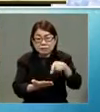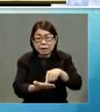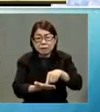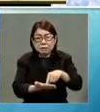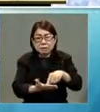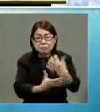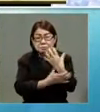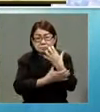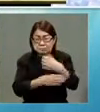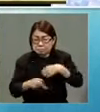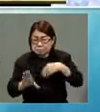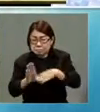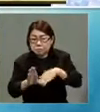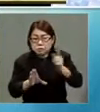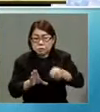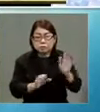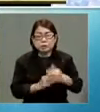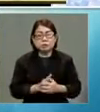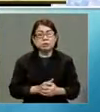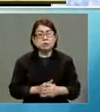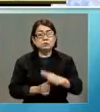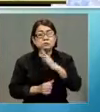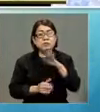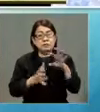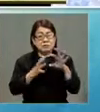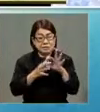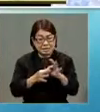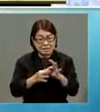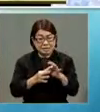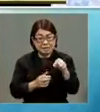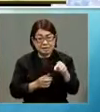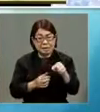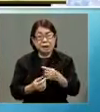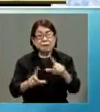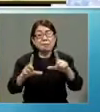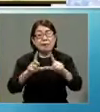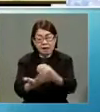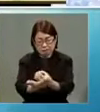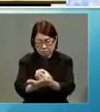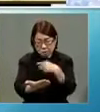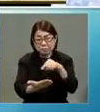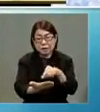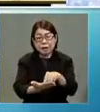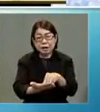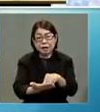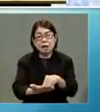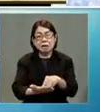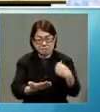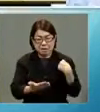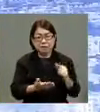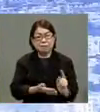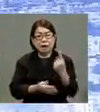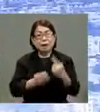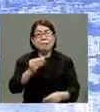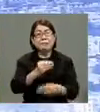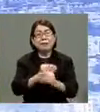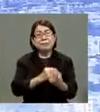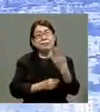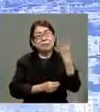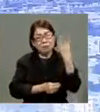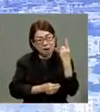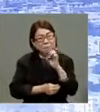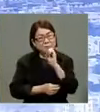มนะครับถ้าเป็นเกี่ยวข้องกับเรื่องของไทยชนะที่เป็น LINE นะครับตอนนี้เราจัดทำอีกช่องทางขึ้นมาเมื่อวานนี้ผมบอกไปแล้วนะครับ